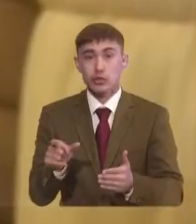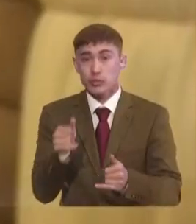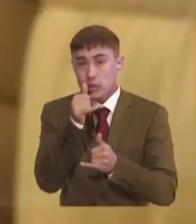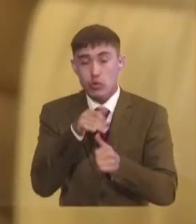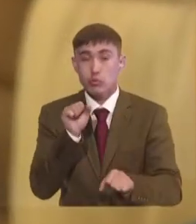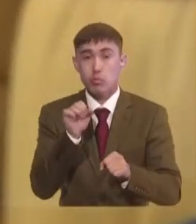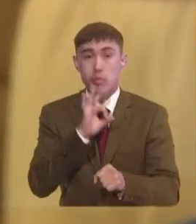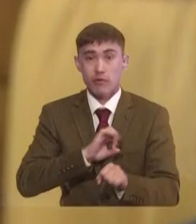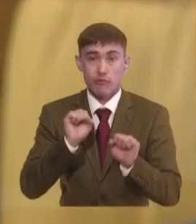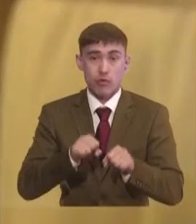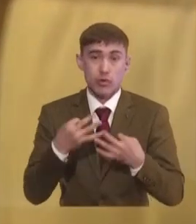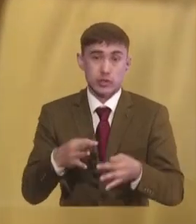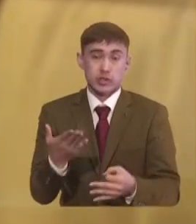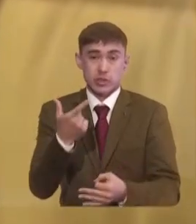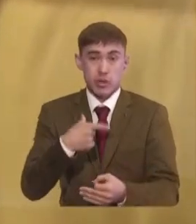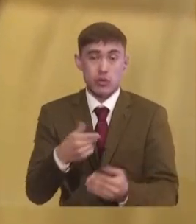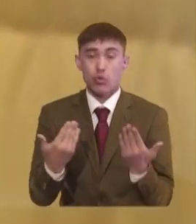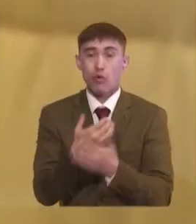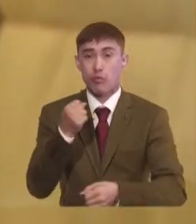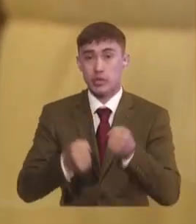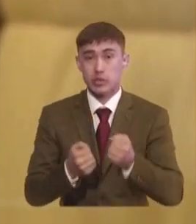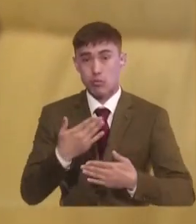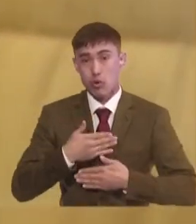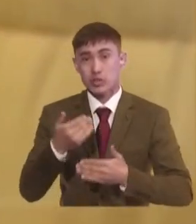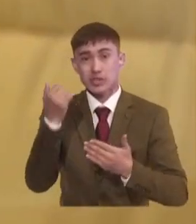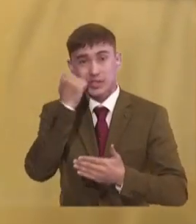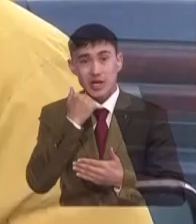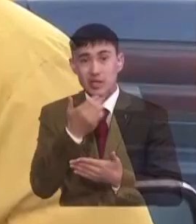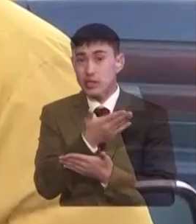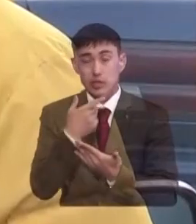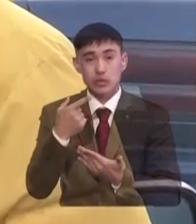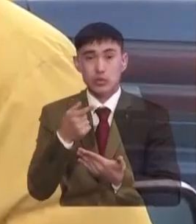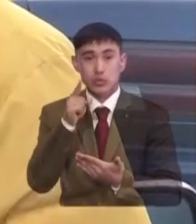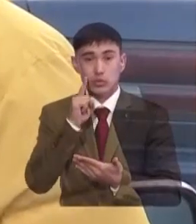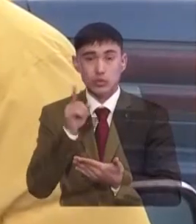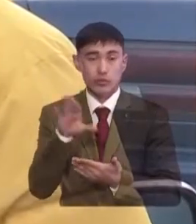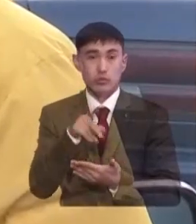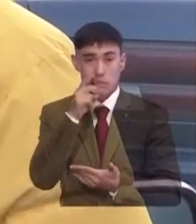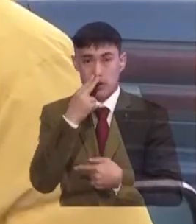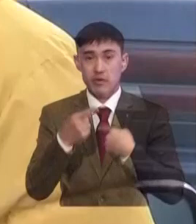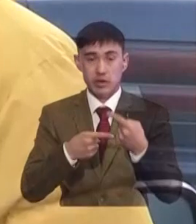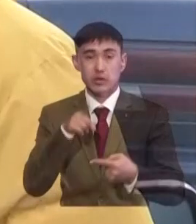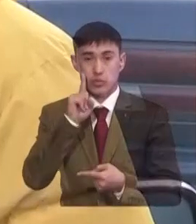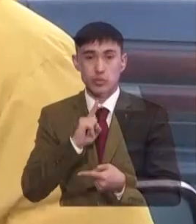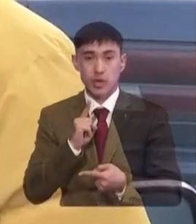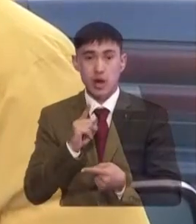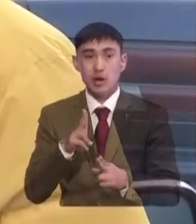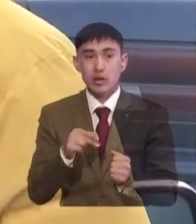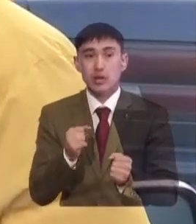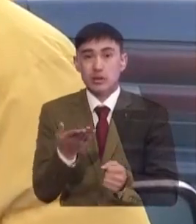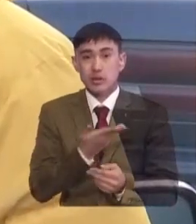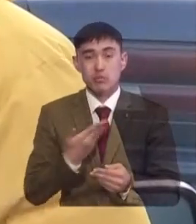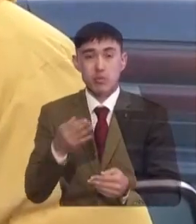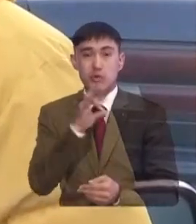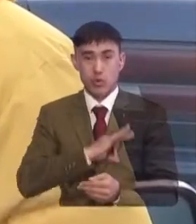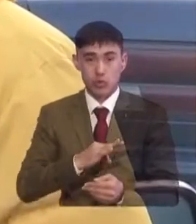можем позволить себе новые машины. Мне мой старый автомобиль не доставляет никаких неудобств. Я уже привыкла ездить на нем. Как-никак, это